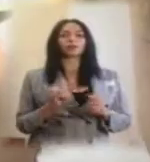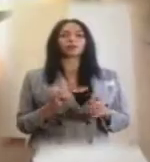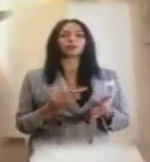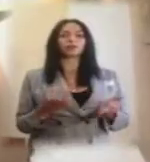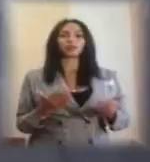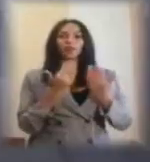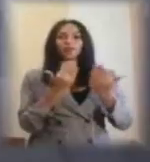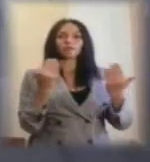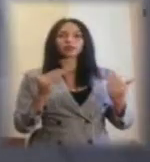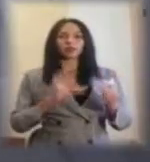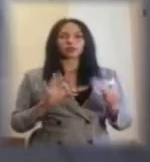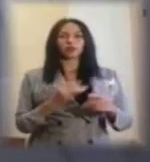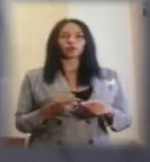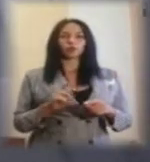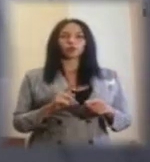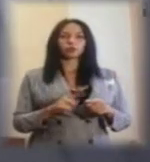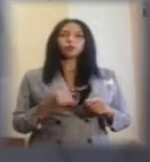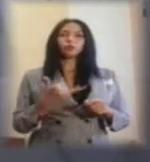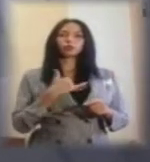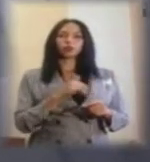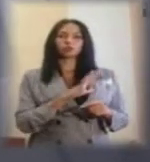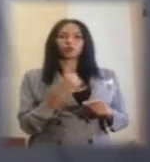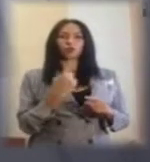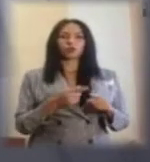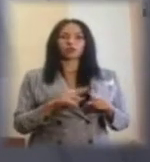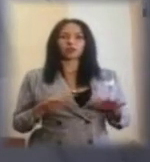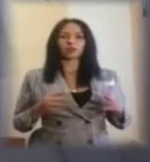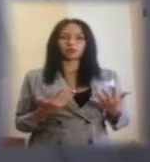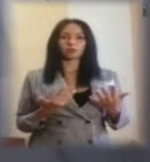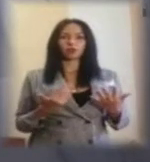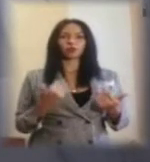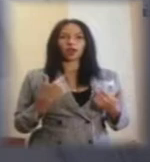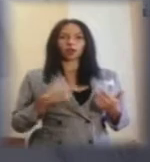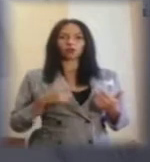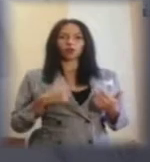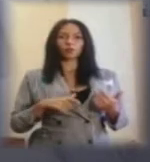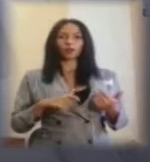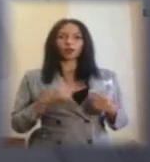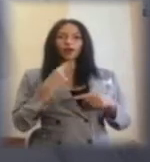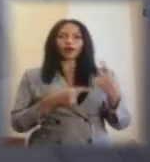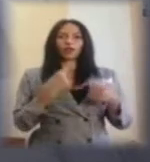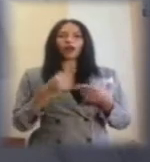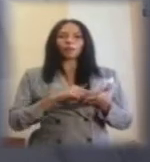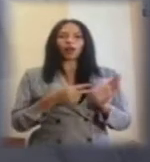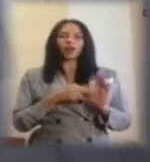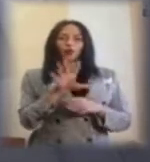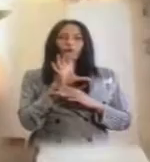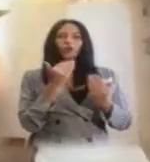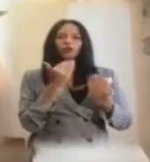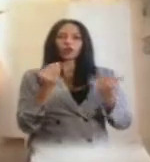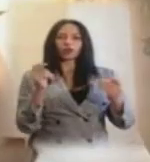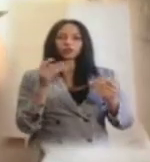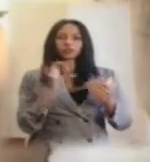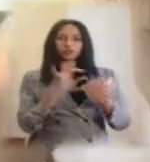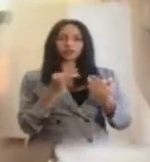саме про це. У нас був один такий випадок. Я собі я завжди планую фотосесію. Я собі уявляю, як вона